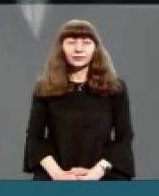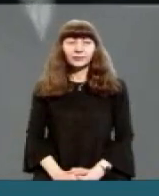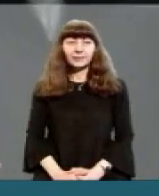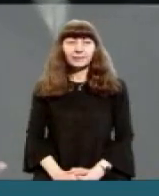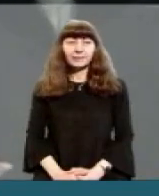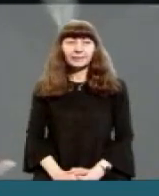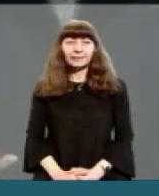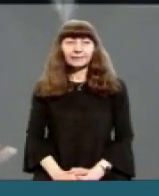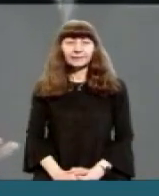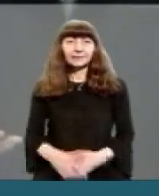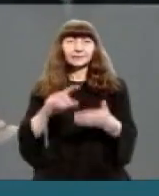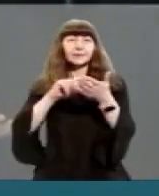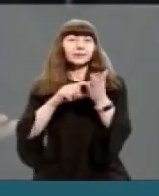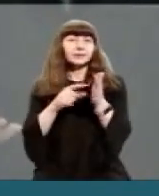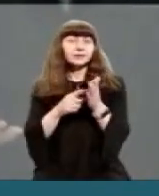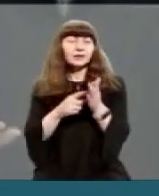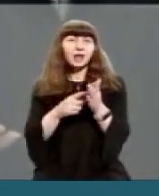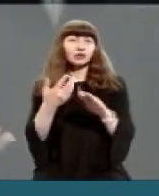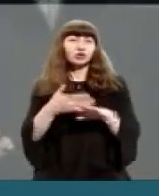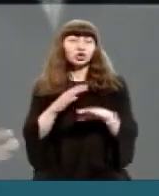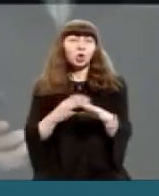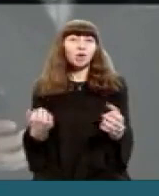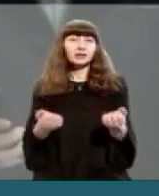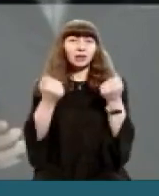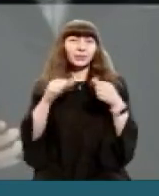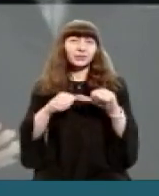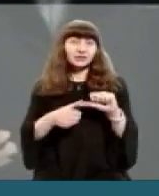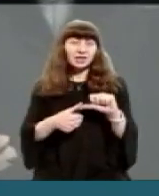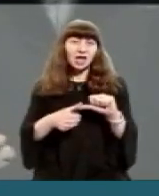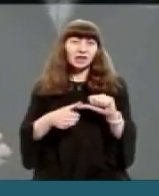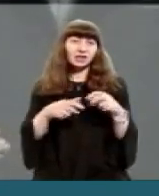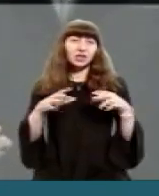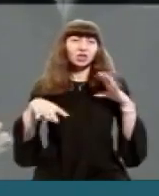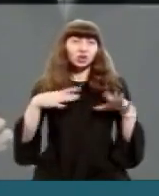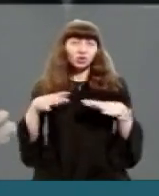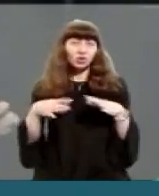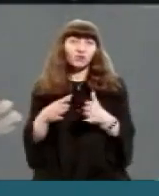Угу. И зал тяжелой атлетики от постоянной нагрузки, она пришла тоже негодность.